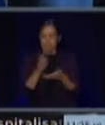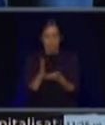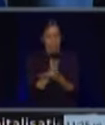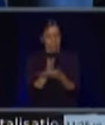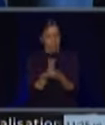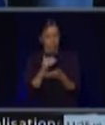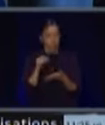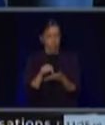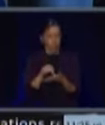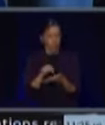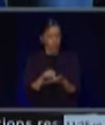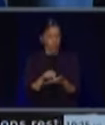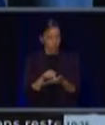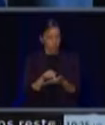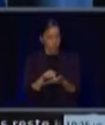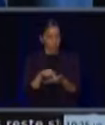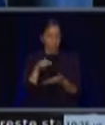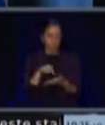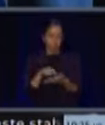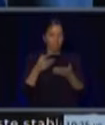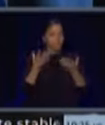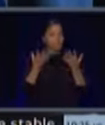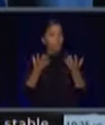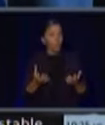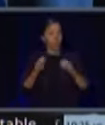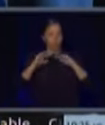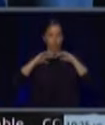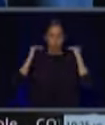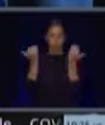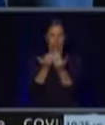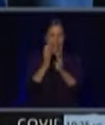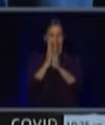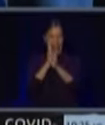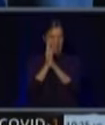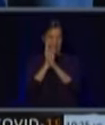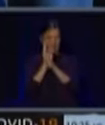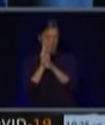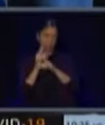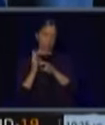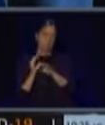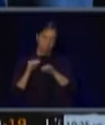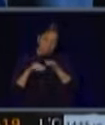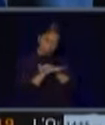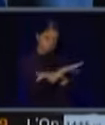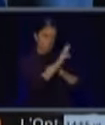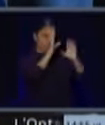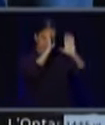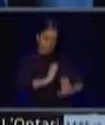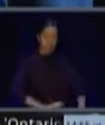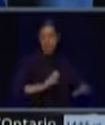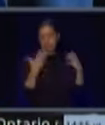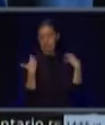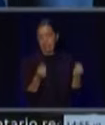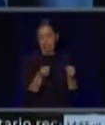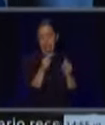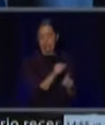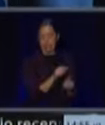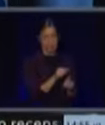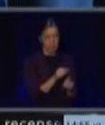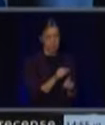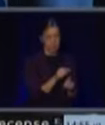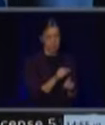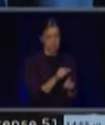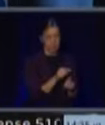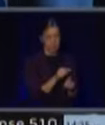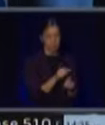qu'on veut donner, c'est un accès aux patients le plus rapide. Un peu comme quand quelqu'un est contagieux, il